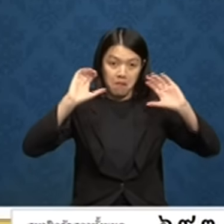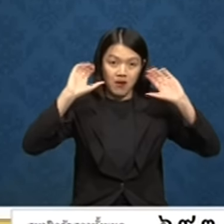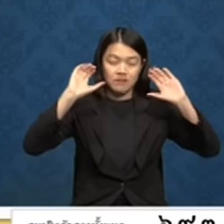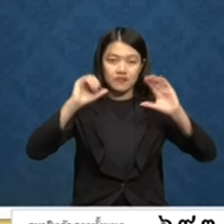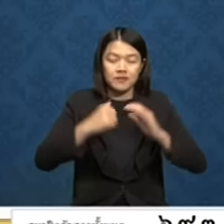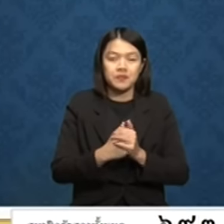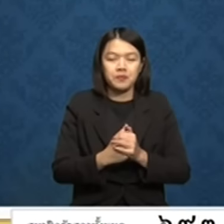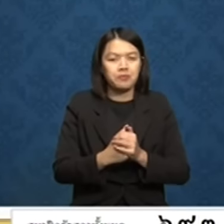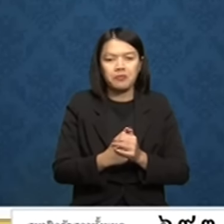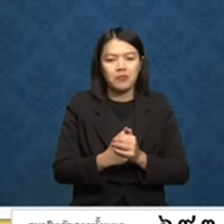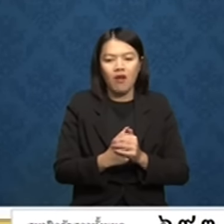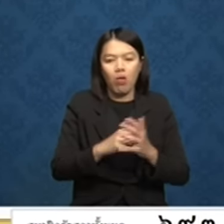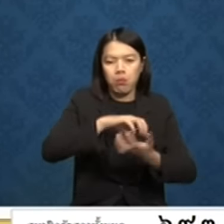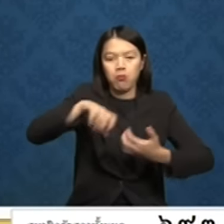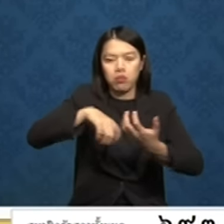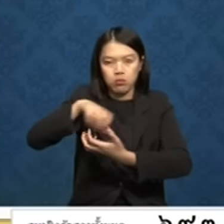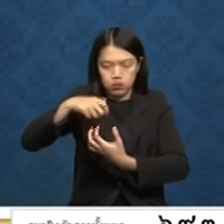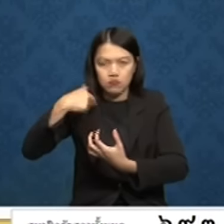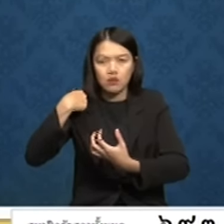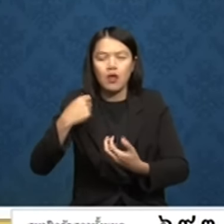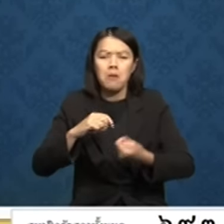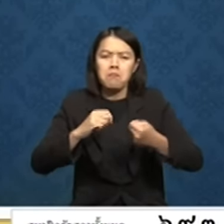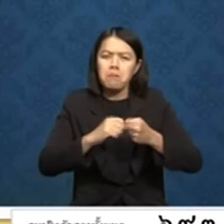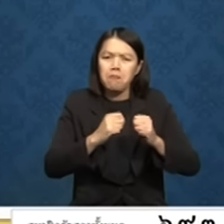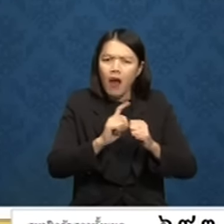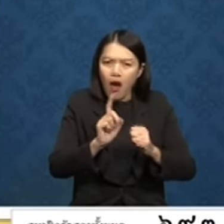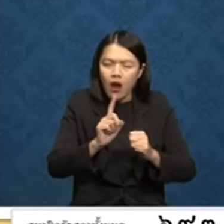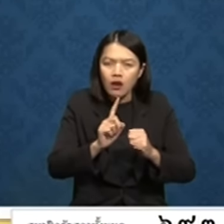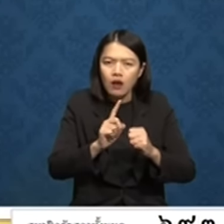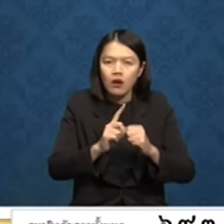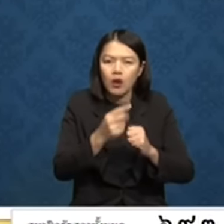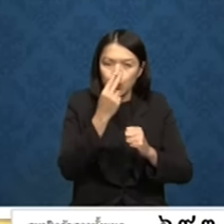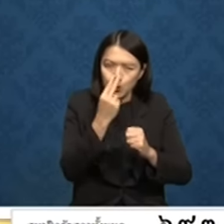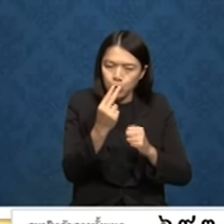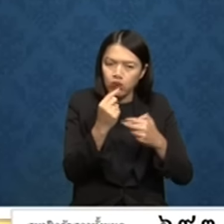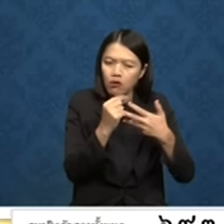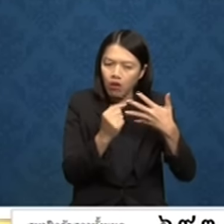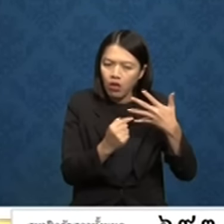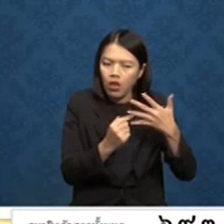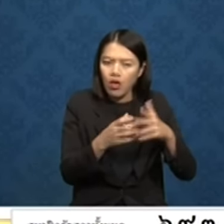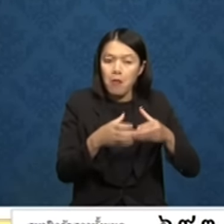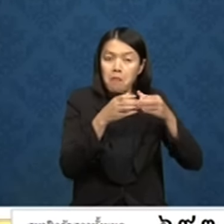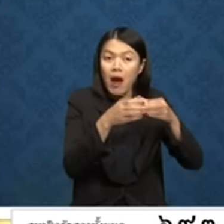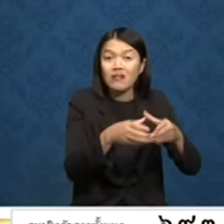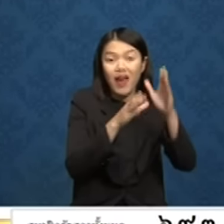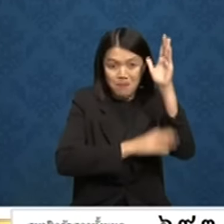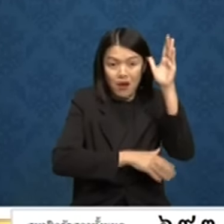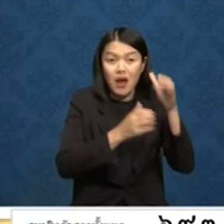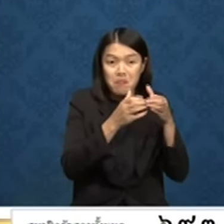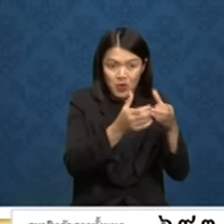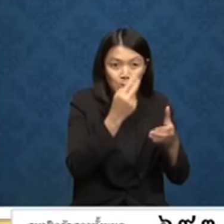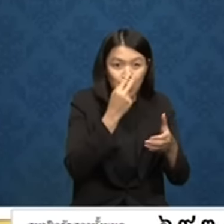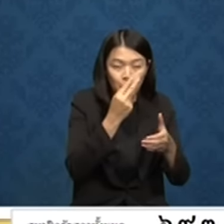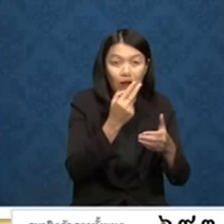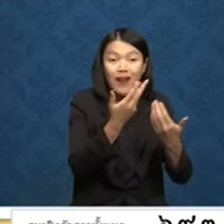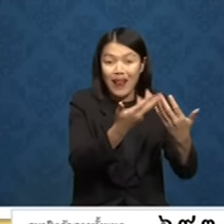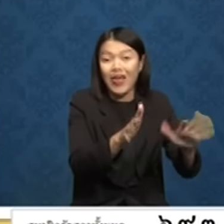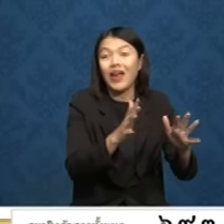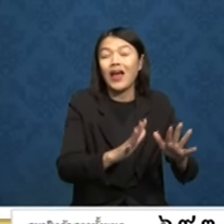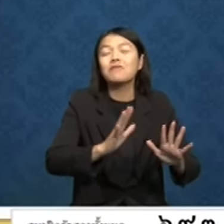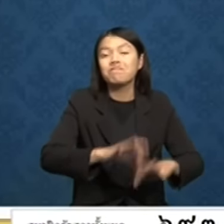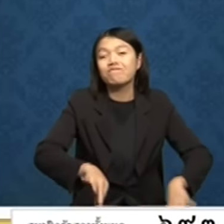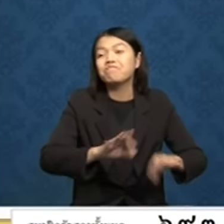ครับข้ามขั้วกันมามีหลายเรื่องครับที่ต้องทบทวนนะครับท่านบอกว่าลงพื้นที่จังหวัดชายแดนภาคใต้นะครับไปแล้วก็ถือว่าเป็นความ